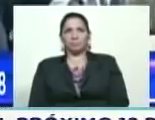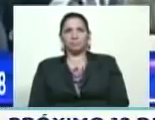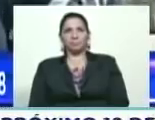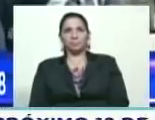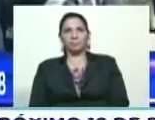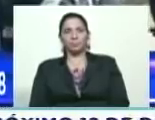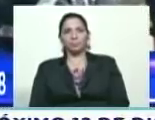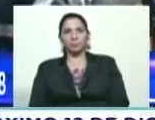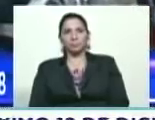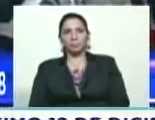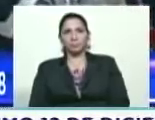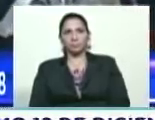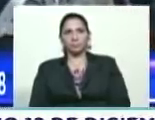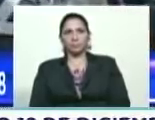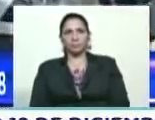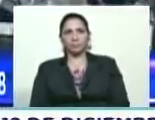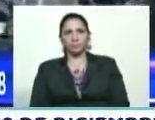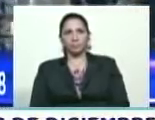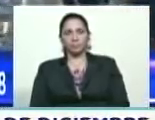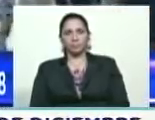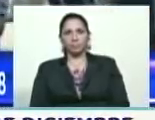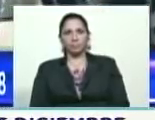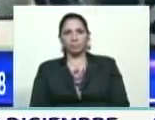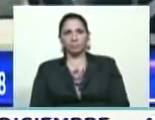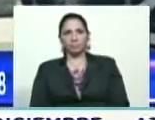земле. Добро